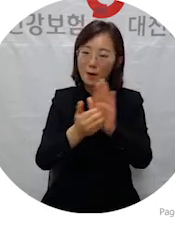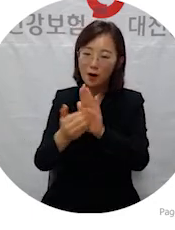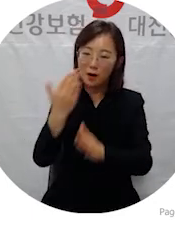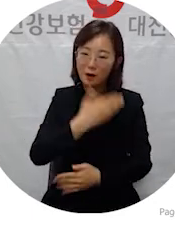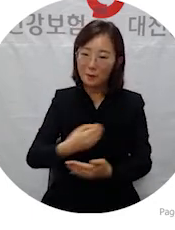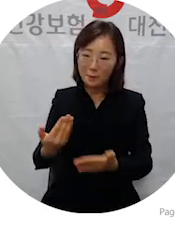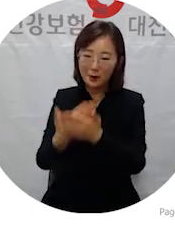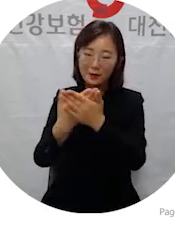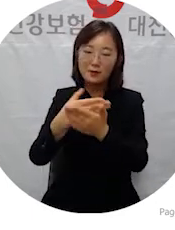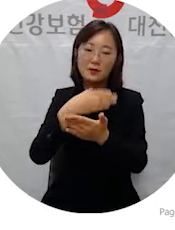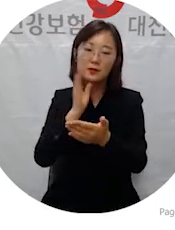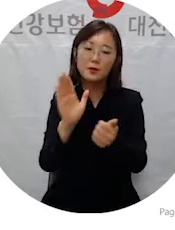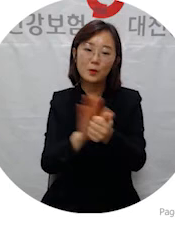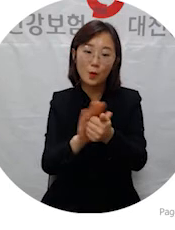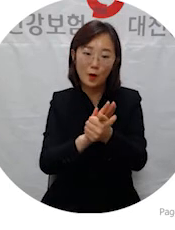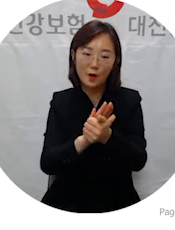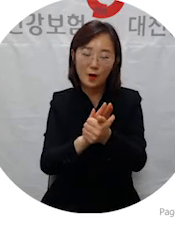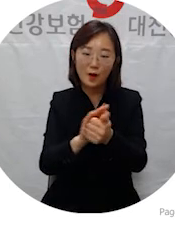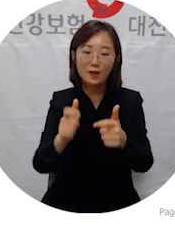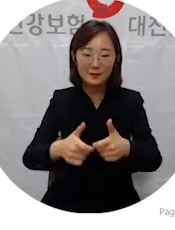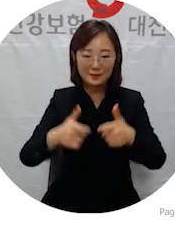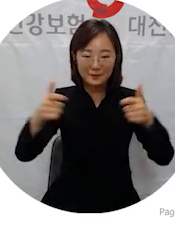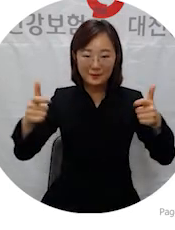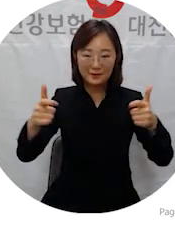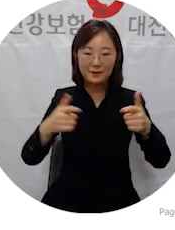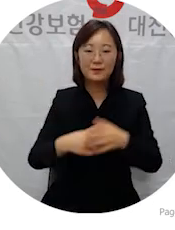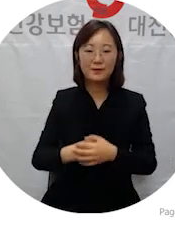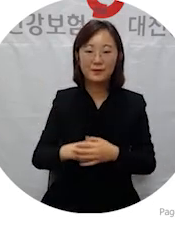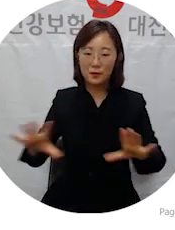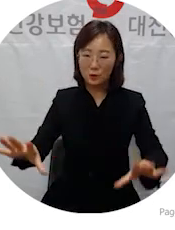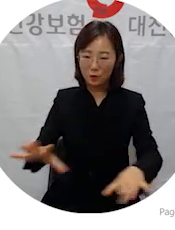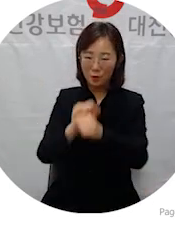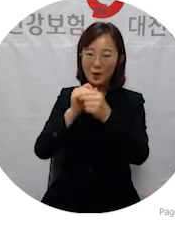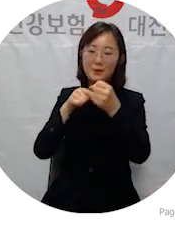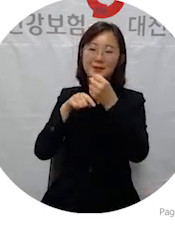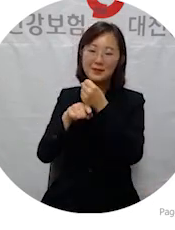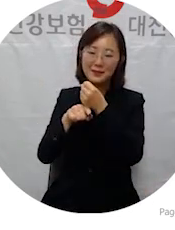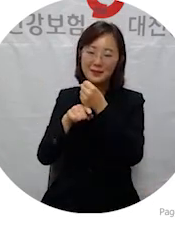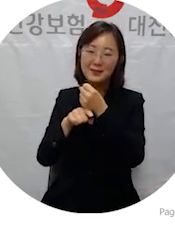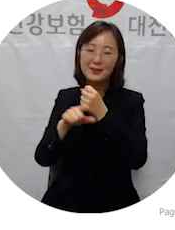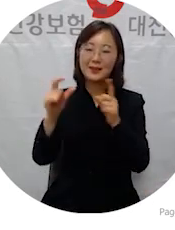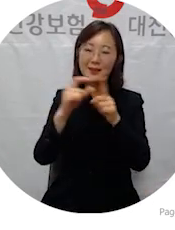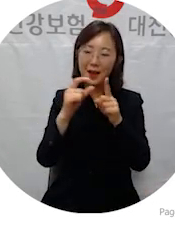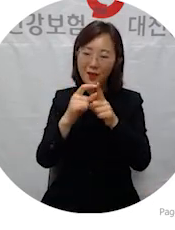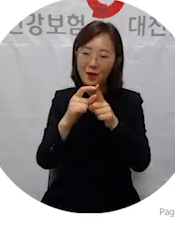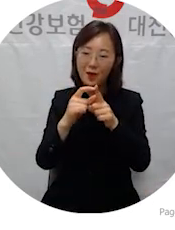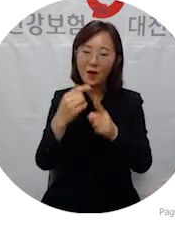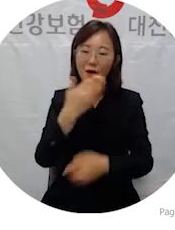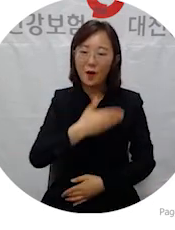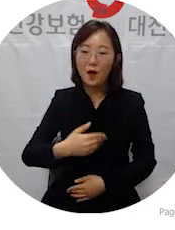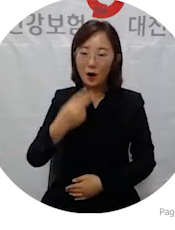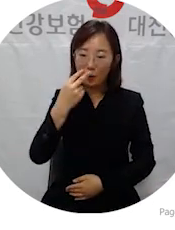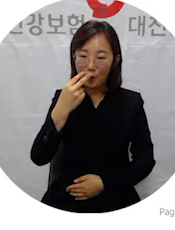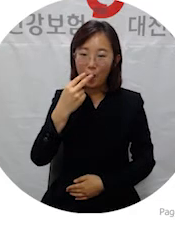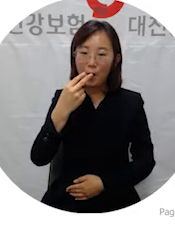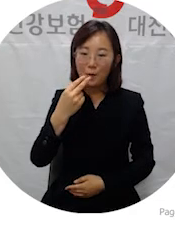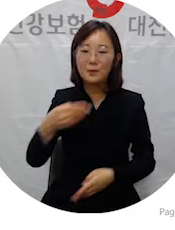과정에서 더 포괄적인 의미인 국민건강보험으로 명칭이 변경된 것입니다.